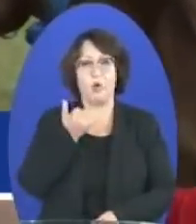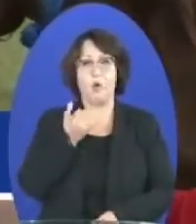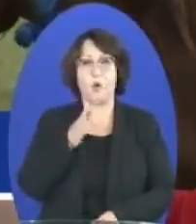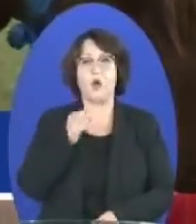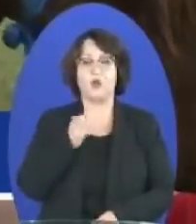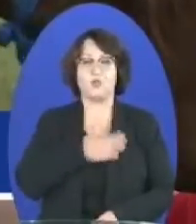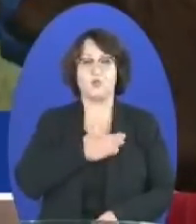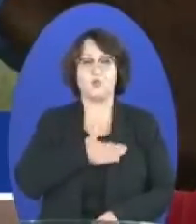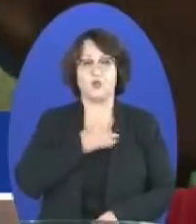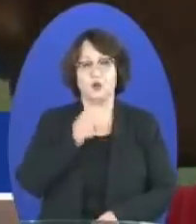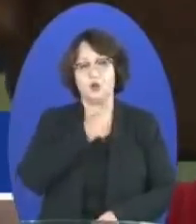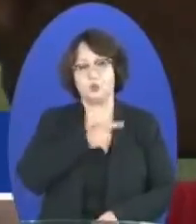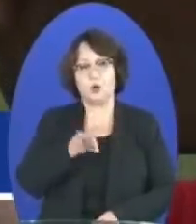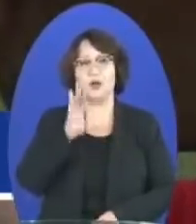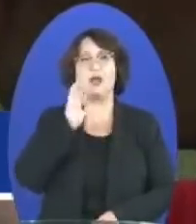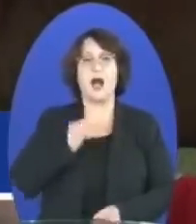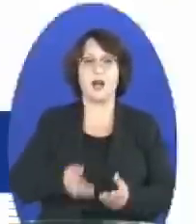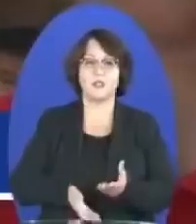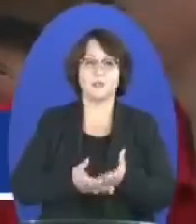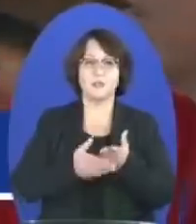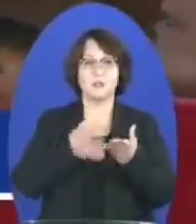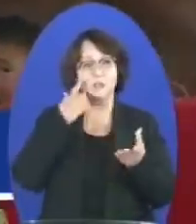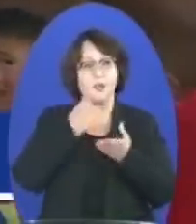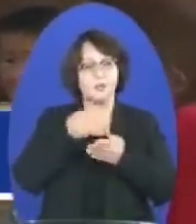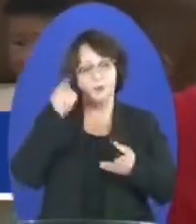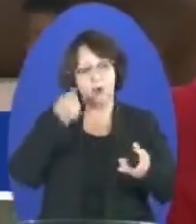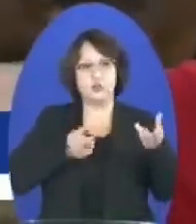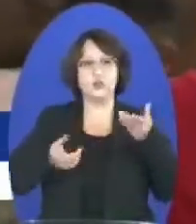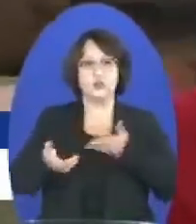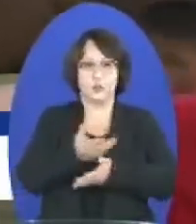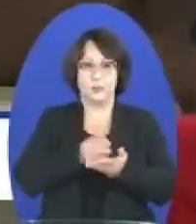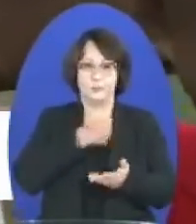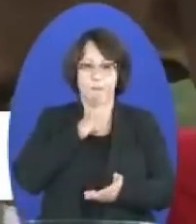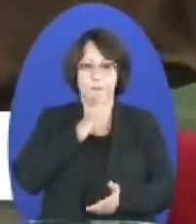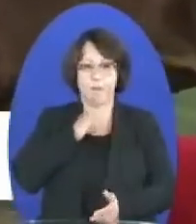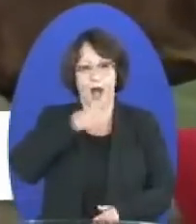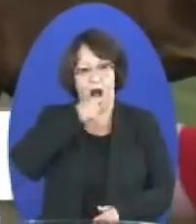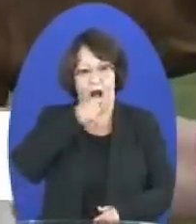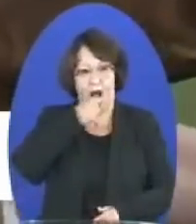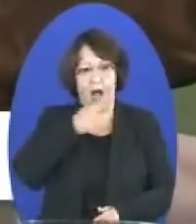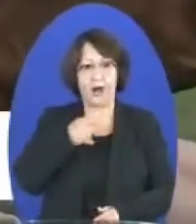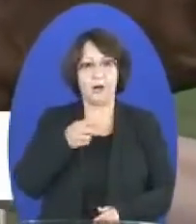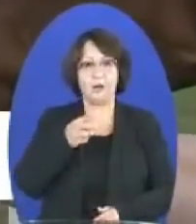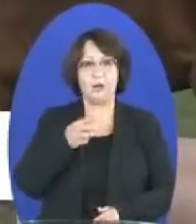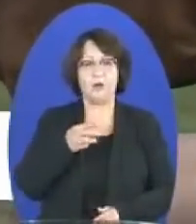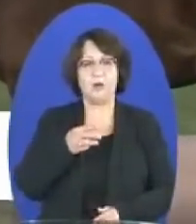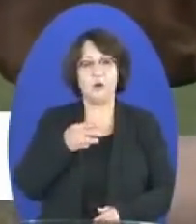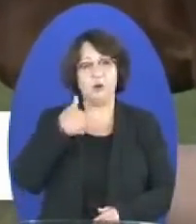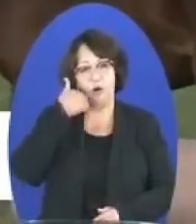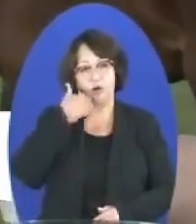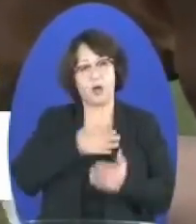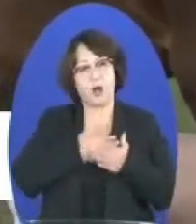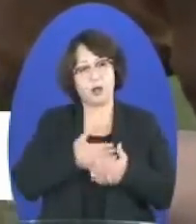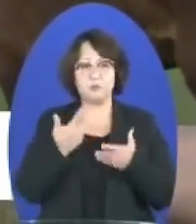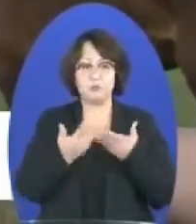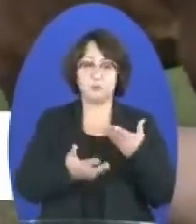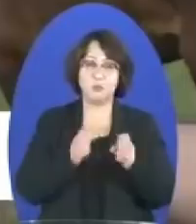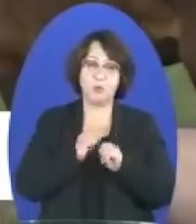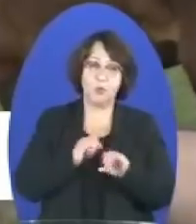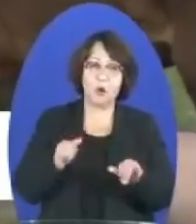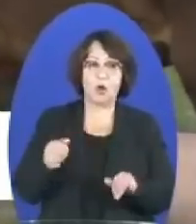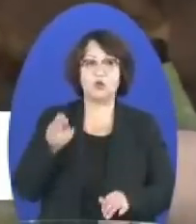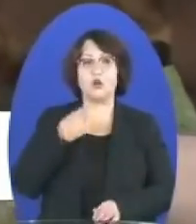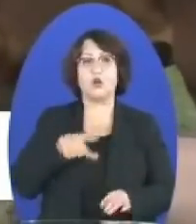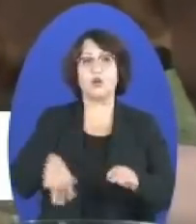уу? Уяач нартх нь нийлээд яах вэ? Саналудаа солилцоо. Атомал хонмал хандивлын болно үстэй гэж манай дорнтын золуу би хоёр тугалтай